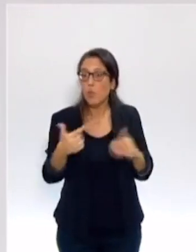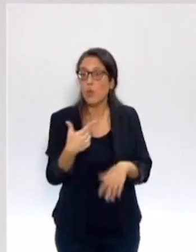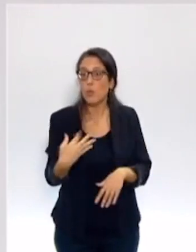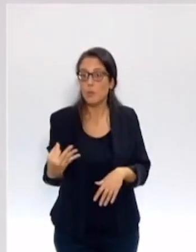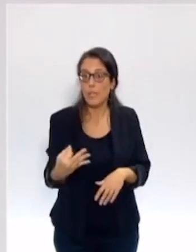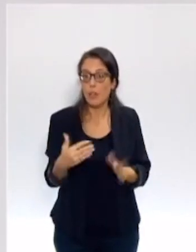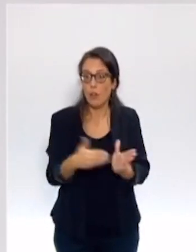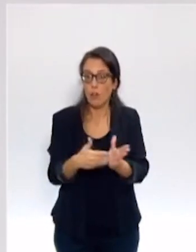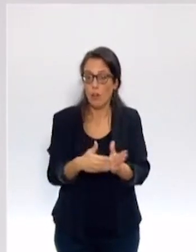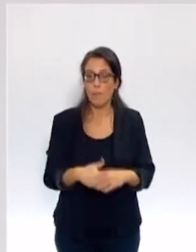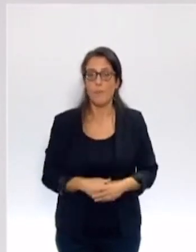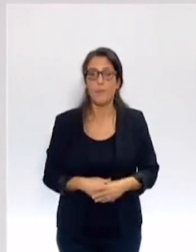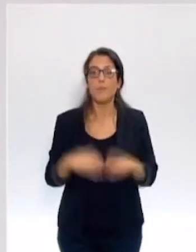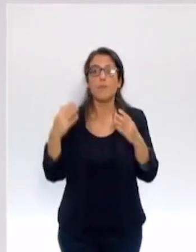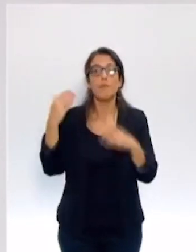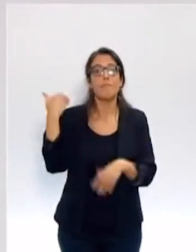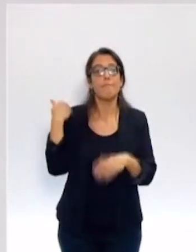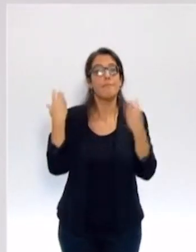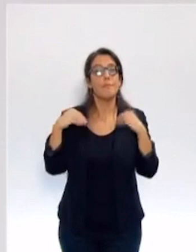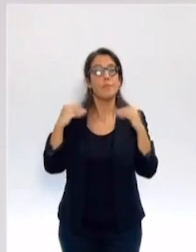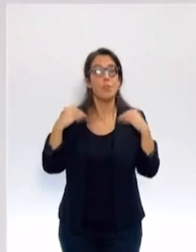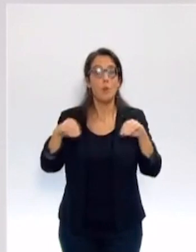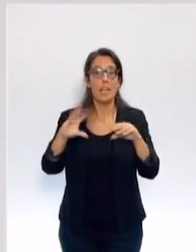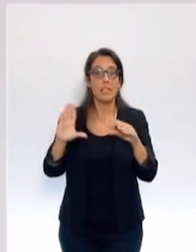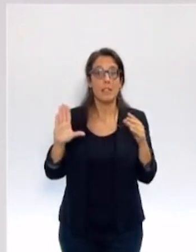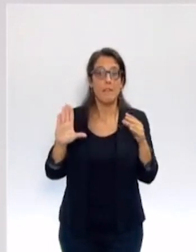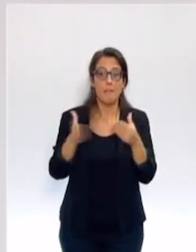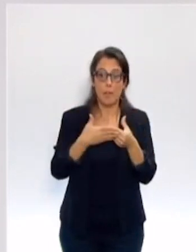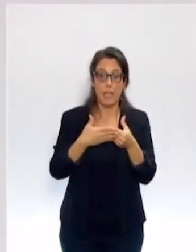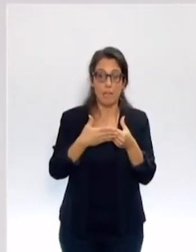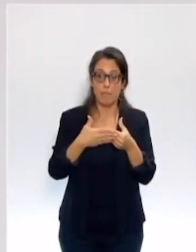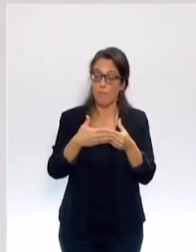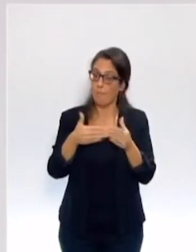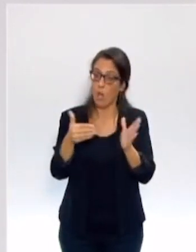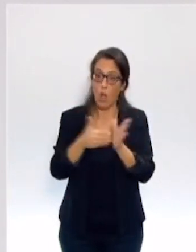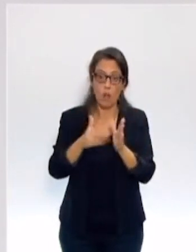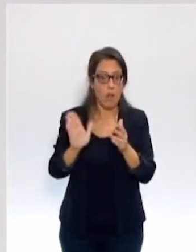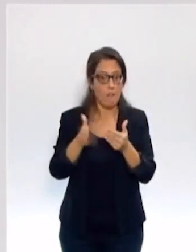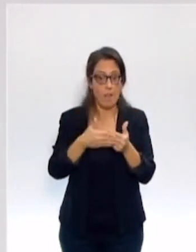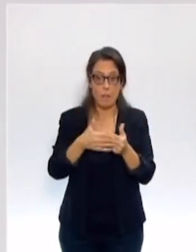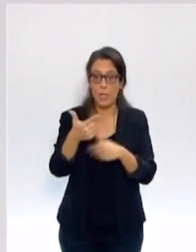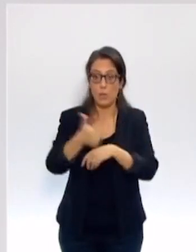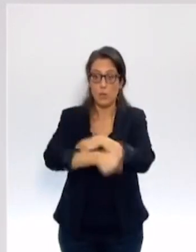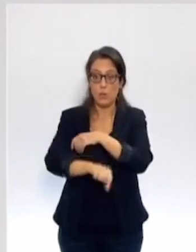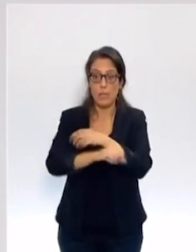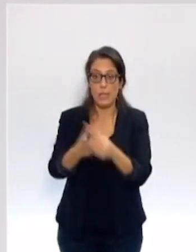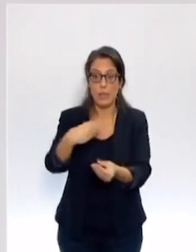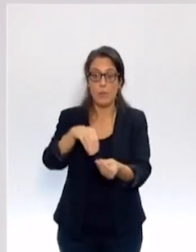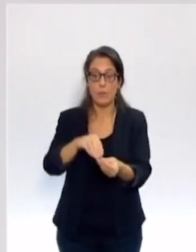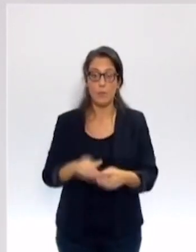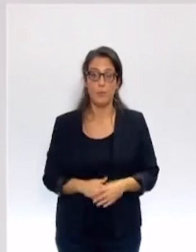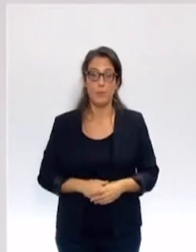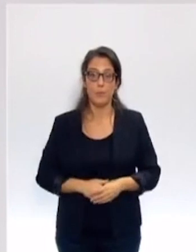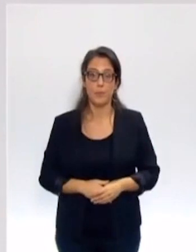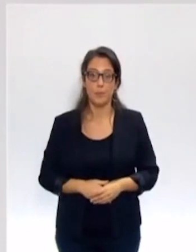fermés au titre du confinement le resteront donc encore pour 15 jours supplémentaires